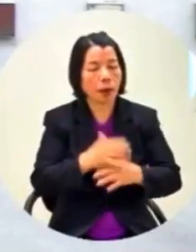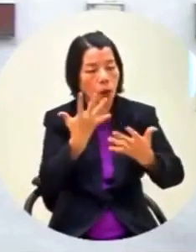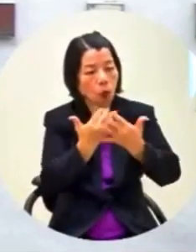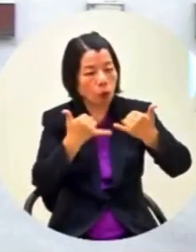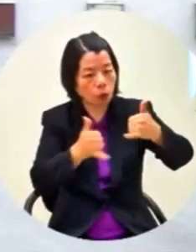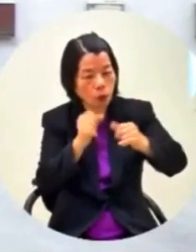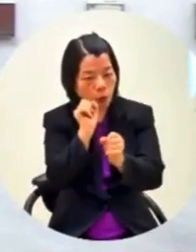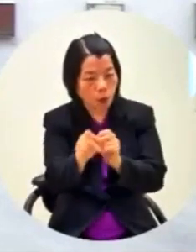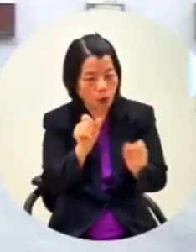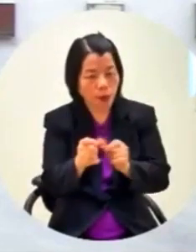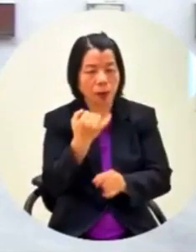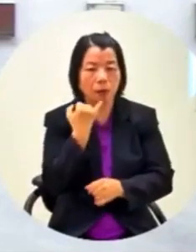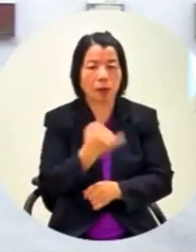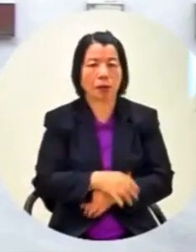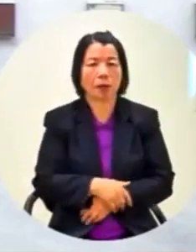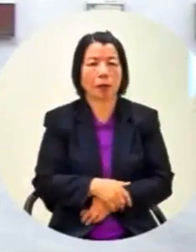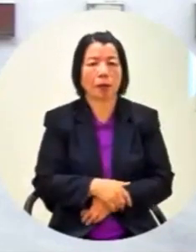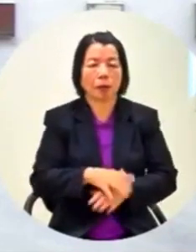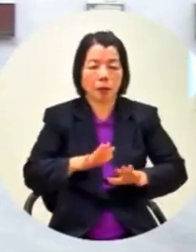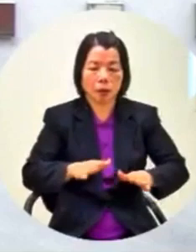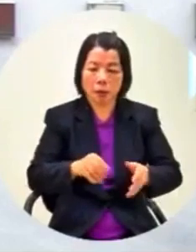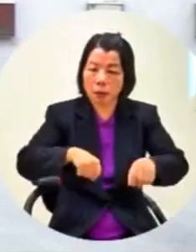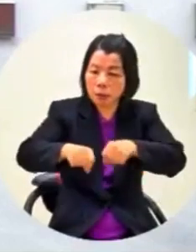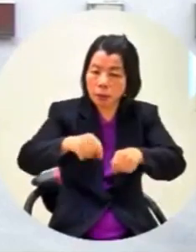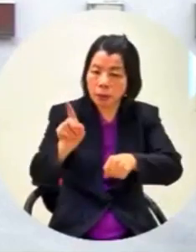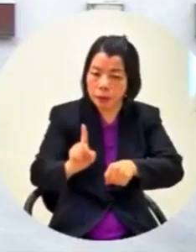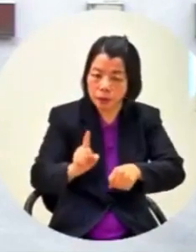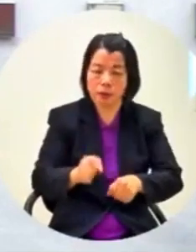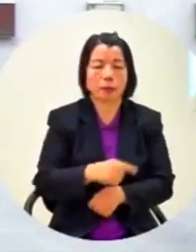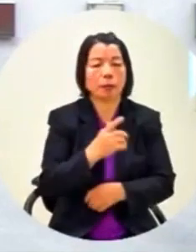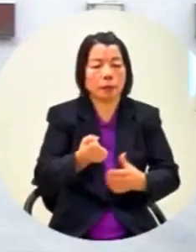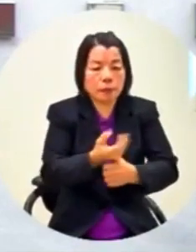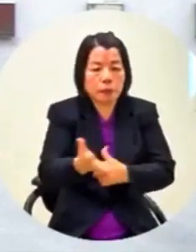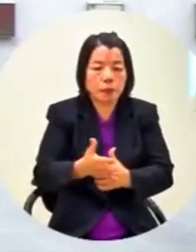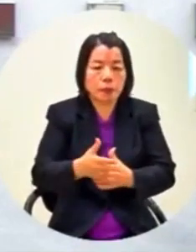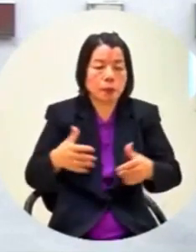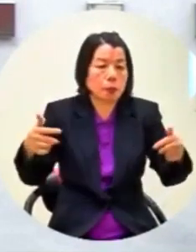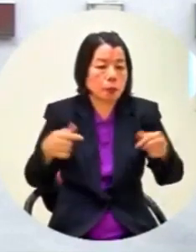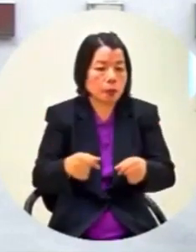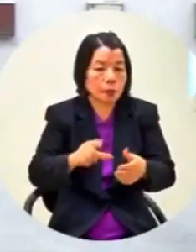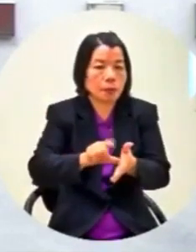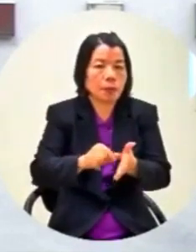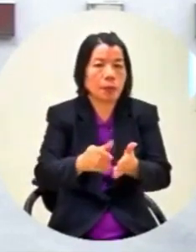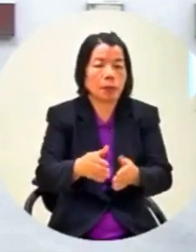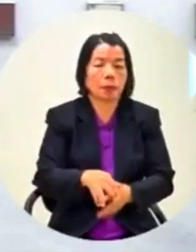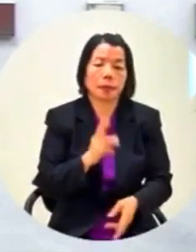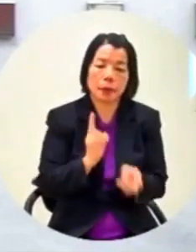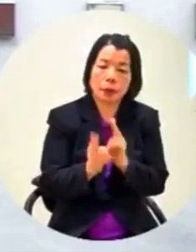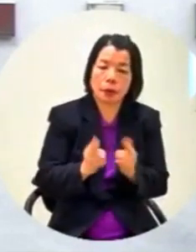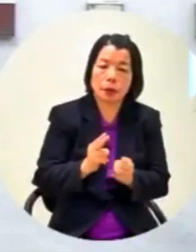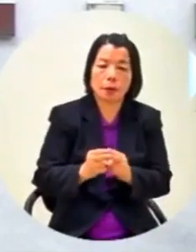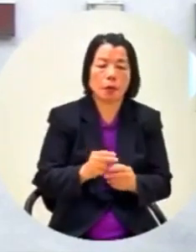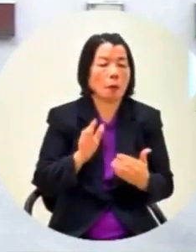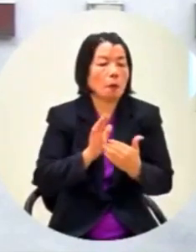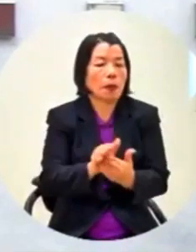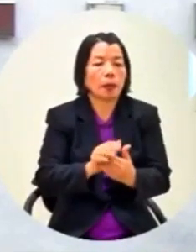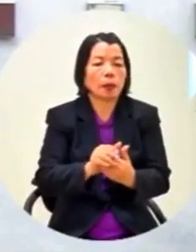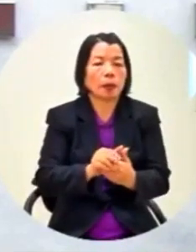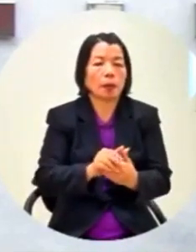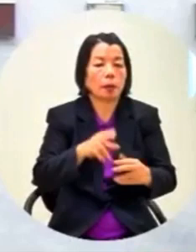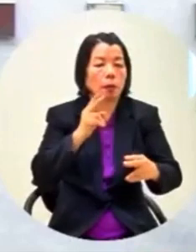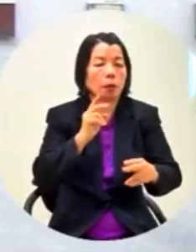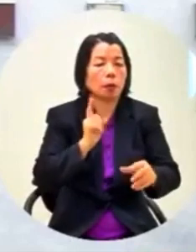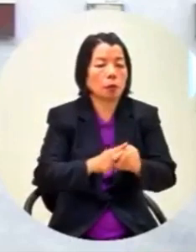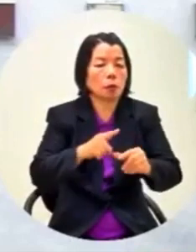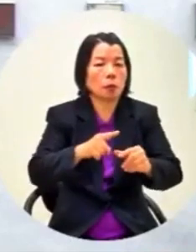时我们目前也要规划，等到疫情舒缓，一级防疫指挥中心解除的时候，也是